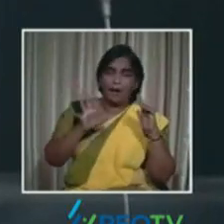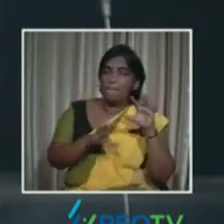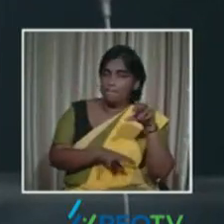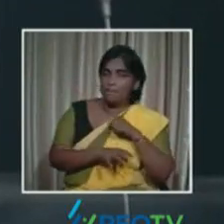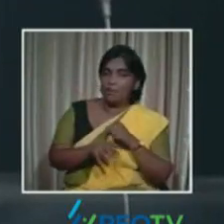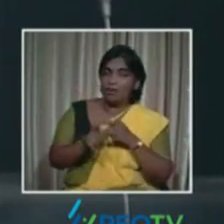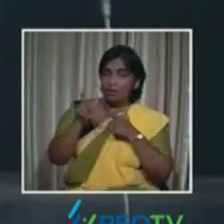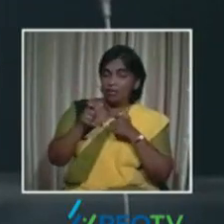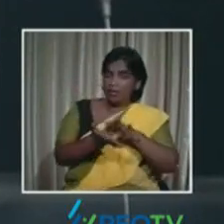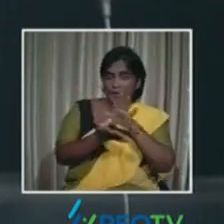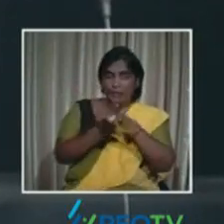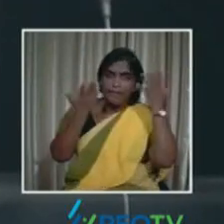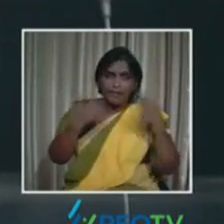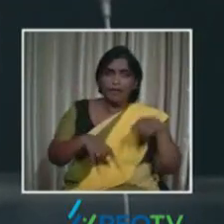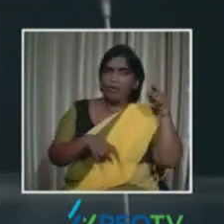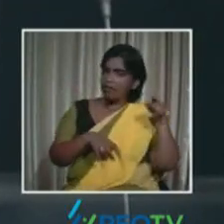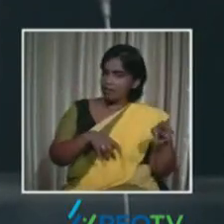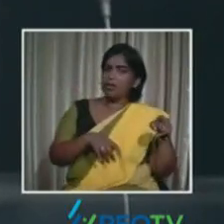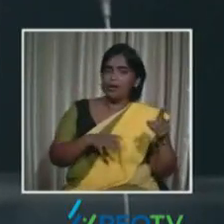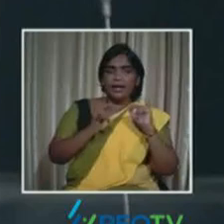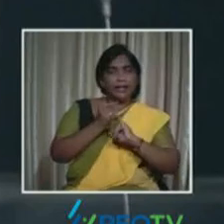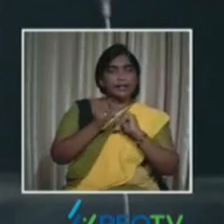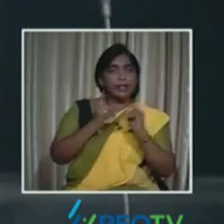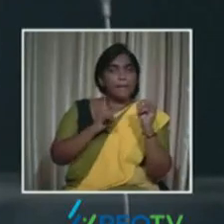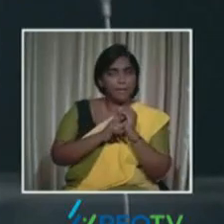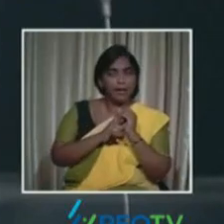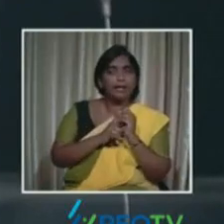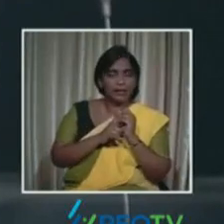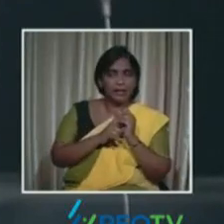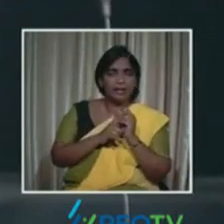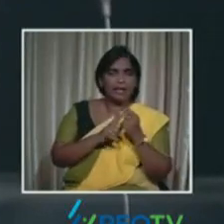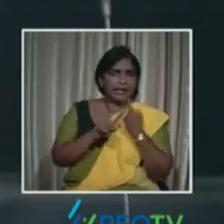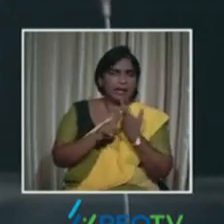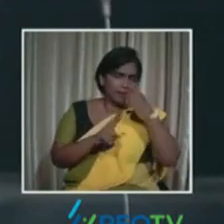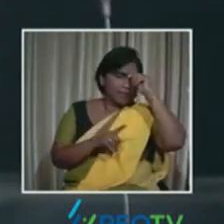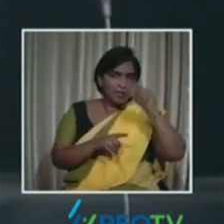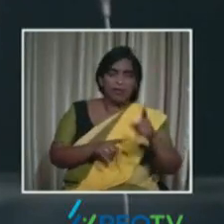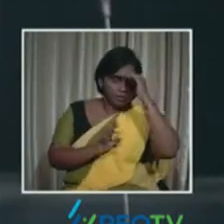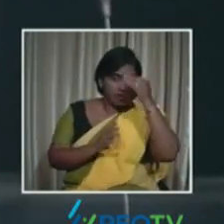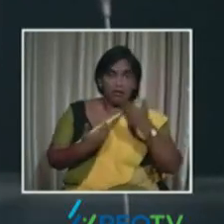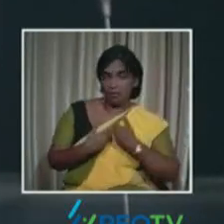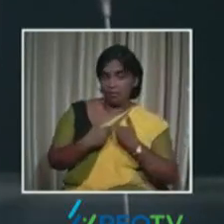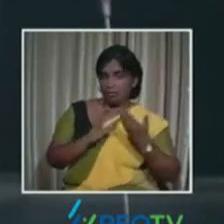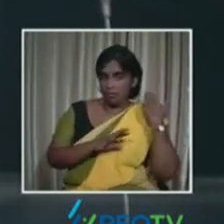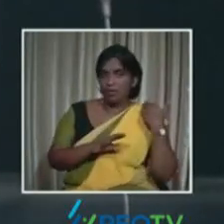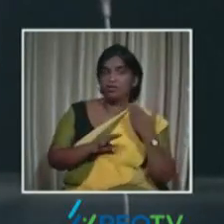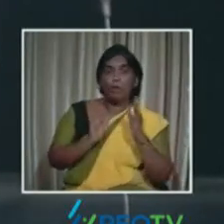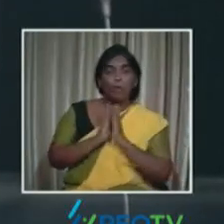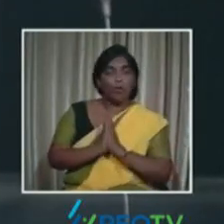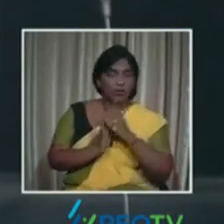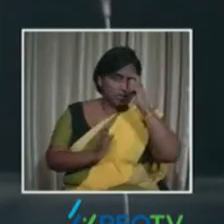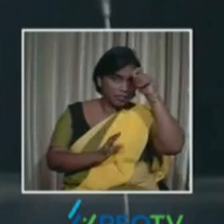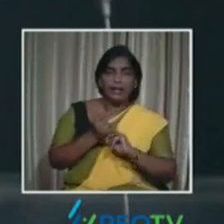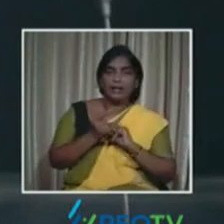මැගසින් තුනක බුලට් සවාච්ච කරලා තියෙනවා මේ SSP KB කිරණත් මහත්මයා කෙනෙක් කියලා තමයි මේ නියෝගය දීලා තියෙන්නේ පූජිත දයසුන්දර මහත්තයා